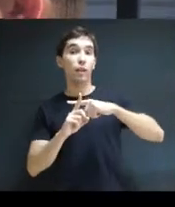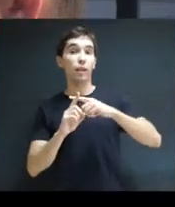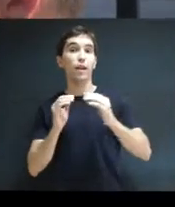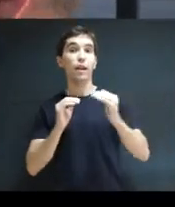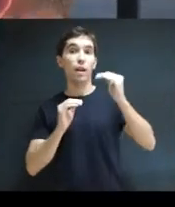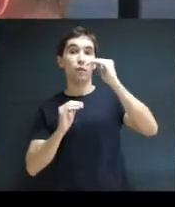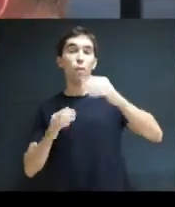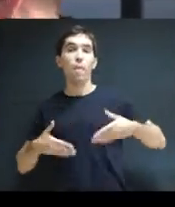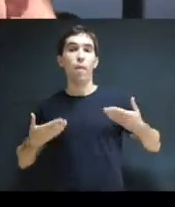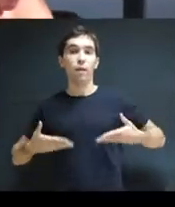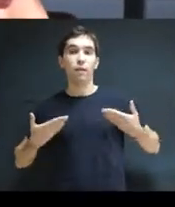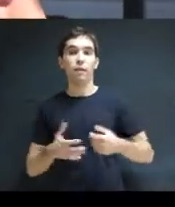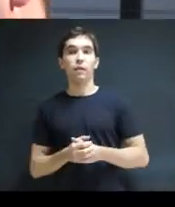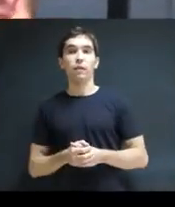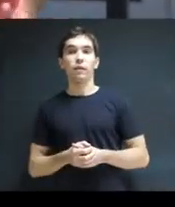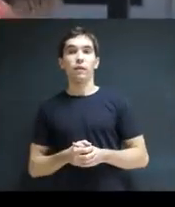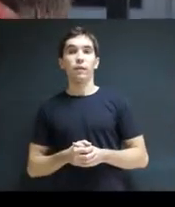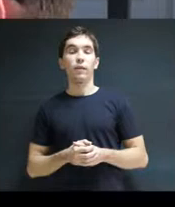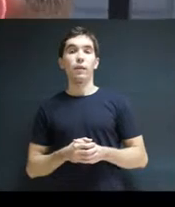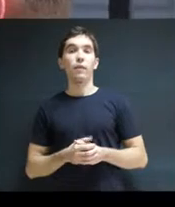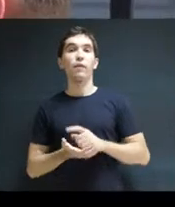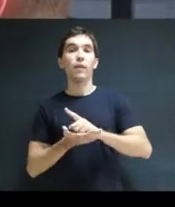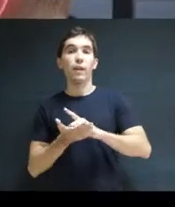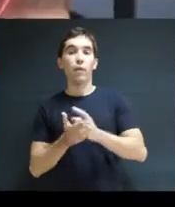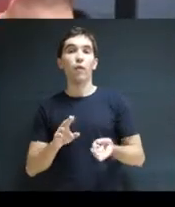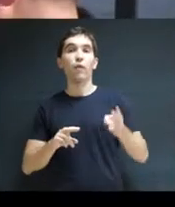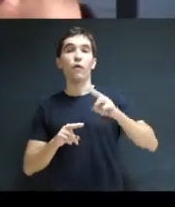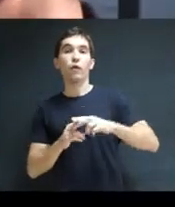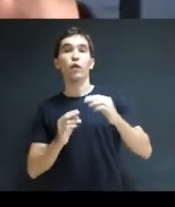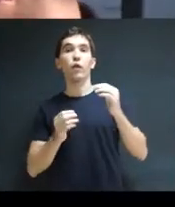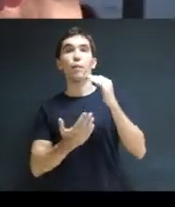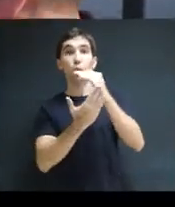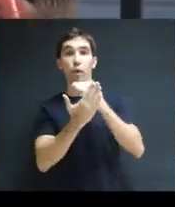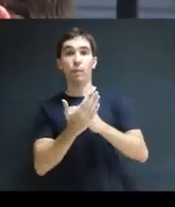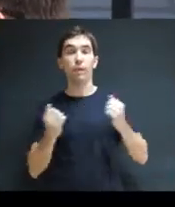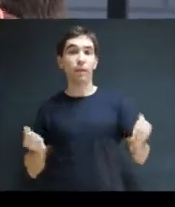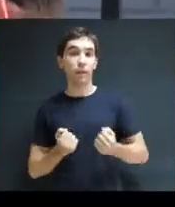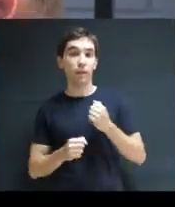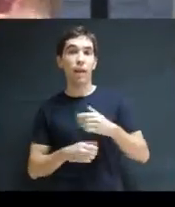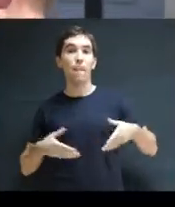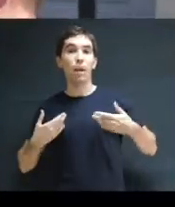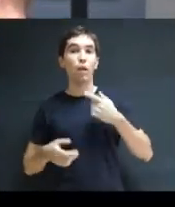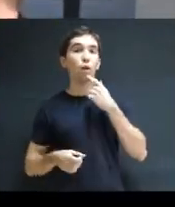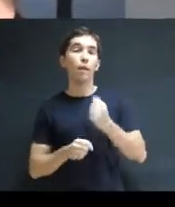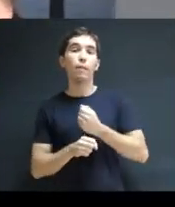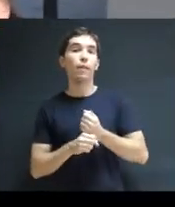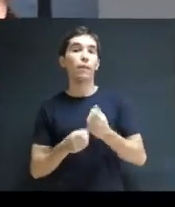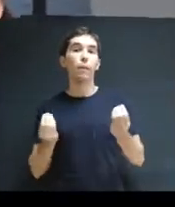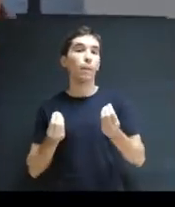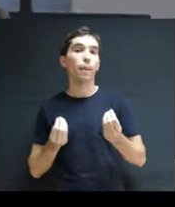mladih, što s vremenom znači više programa se kreira za mlade koji će proizvesti neke